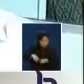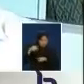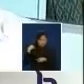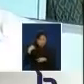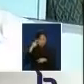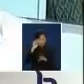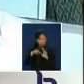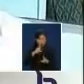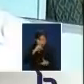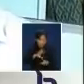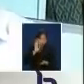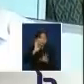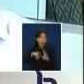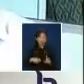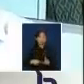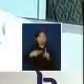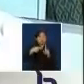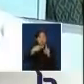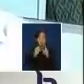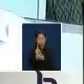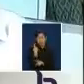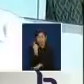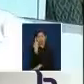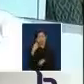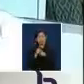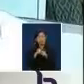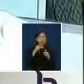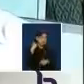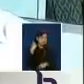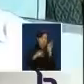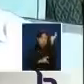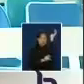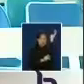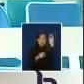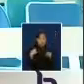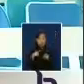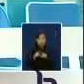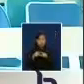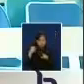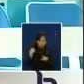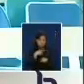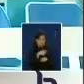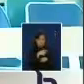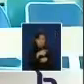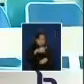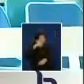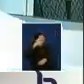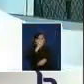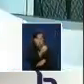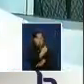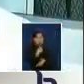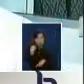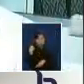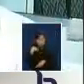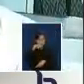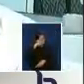ยันนะอย่างในสิงคโปร์เขาก็ระบบเหมือนเราเขาก็เก็บคนไข้ได้เยอะเขายังป่วยมากกว่าเราด้วยนะฮะประชากร